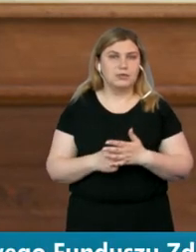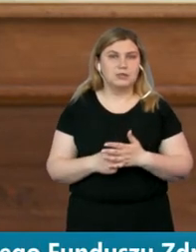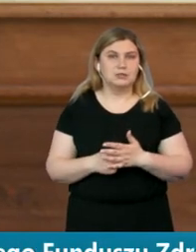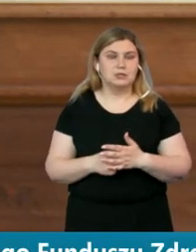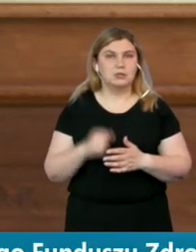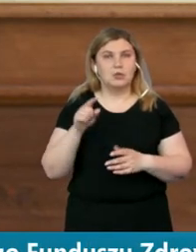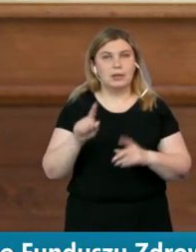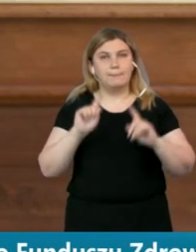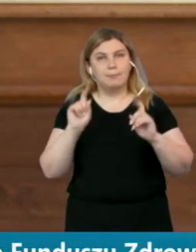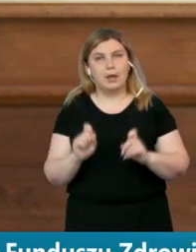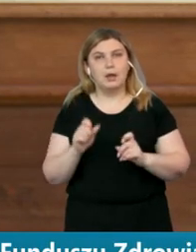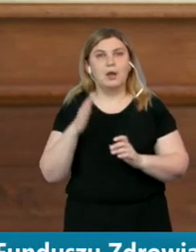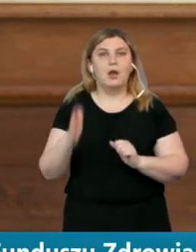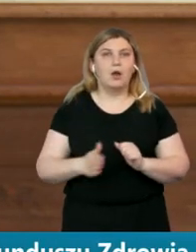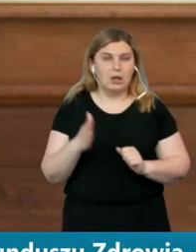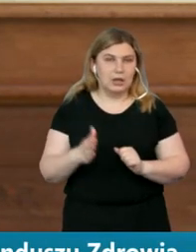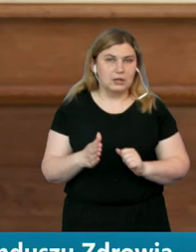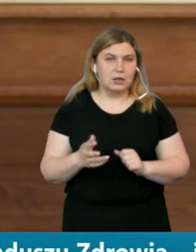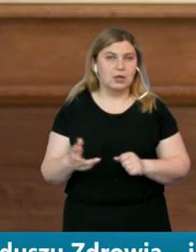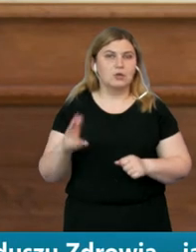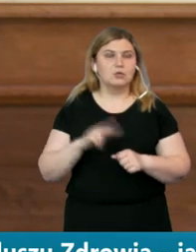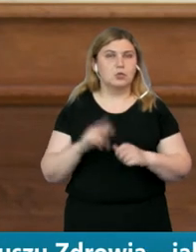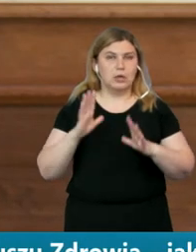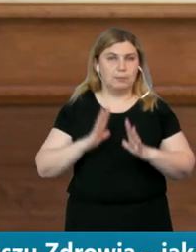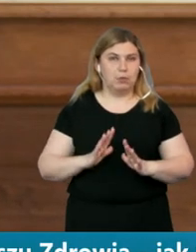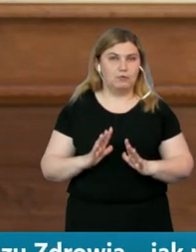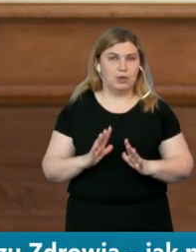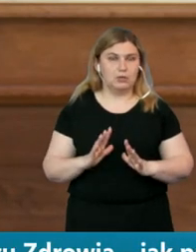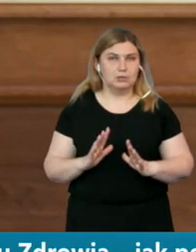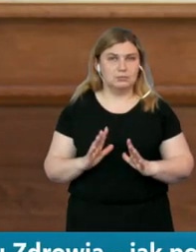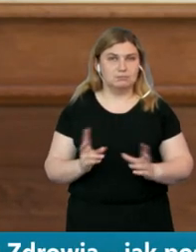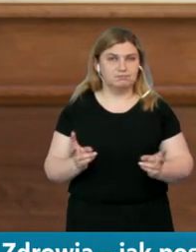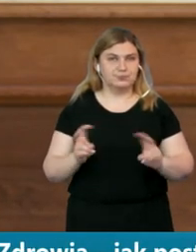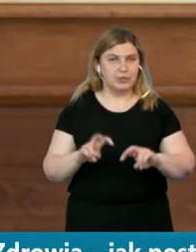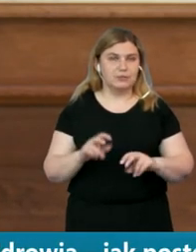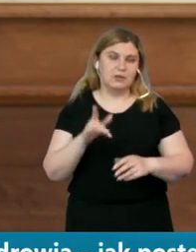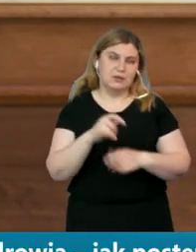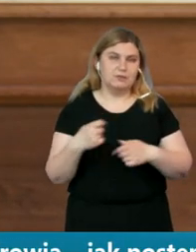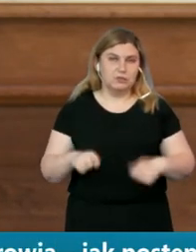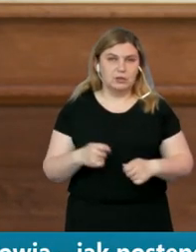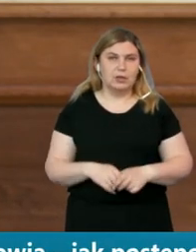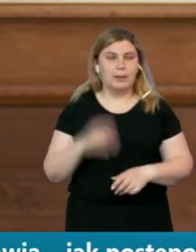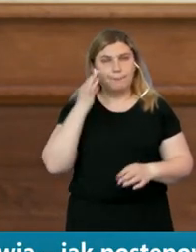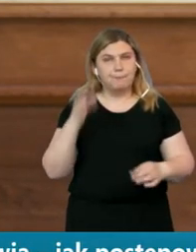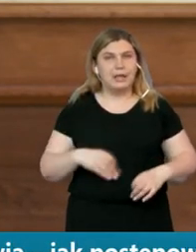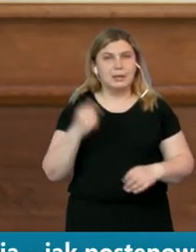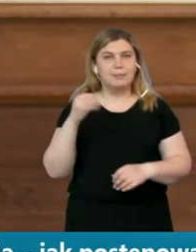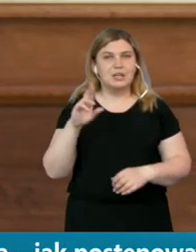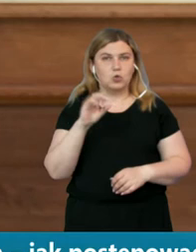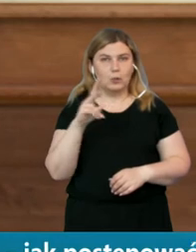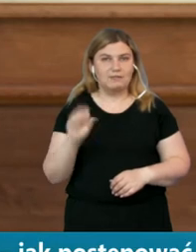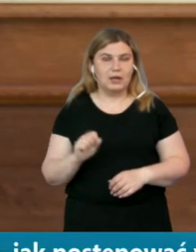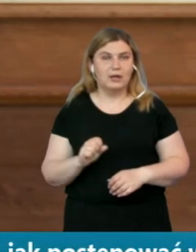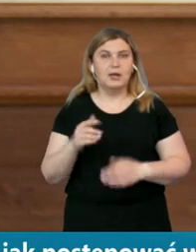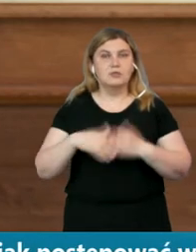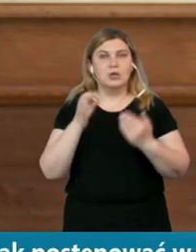zaczyn właściwie kolei metropolitalnej, która powoli się też wykluwa w Szczecinie. Pani Mirosława pisze. Panie prezydencie, dzień dobry